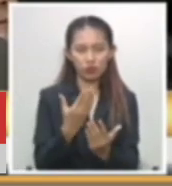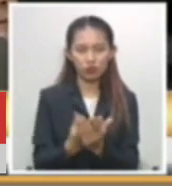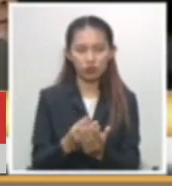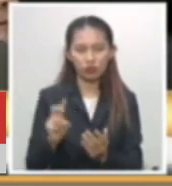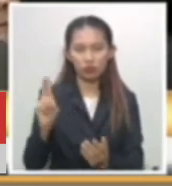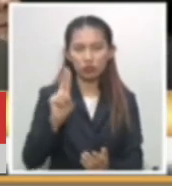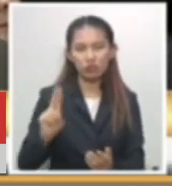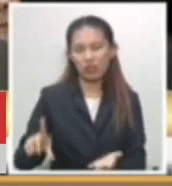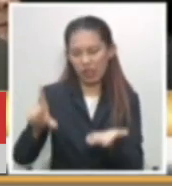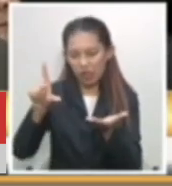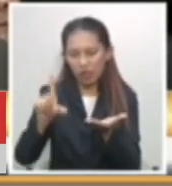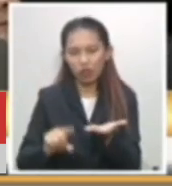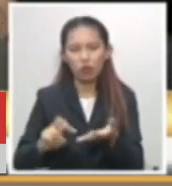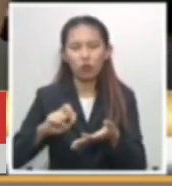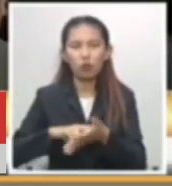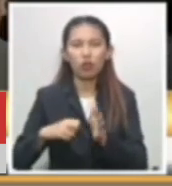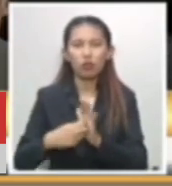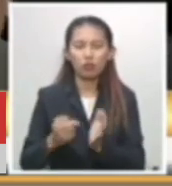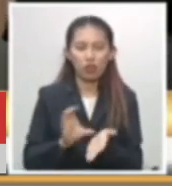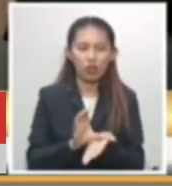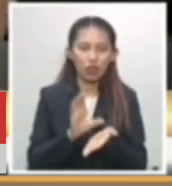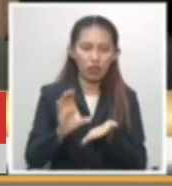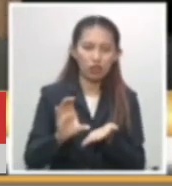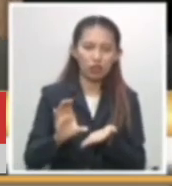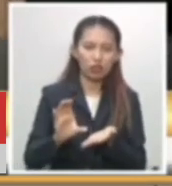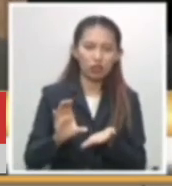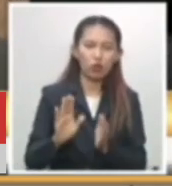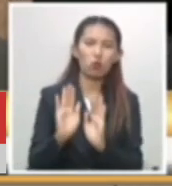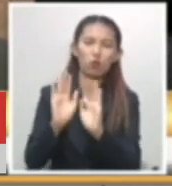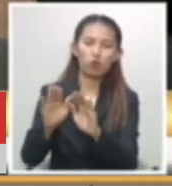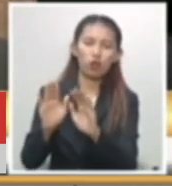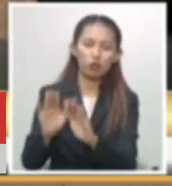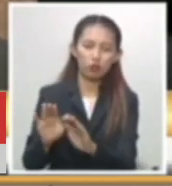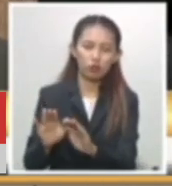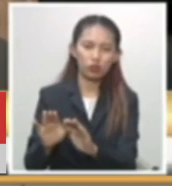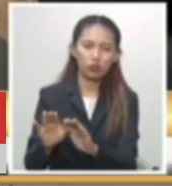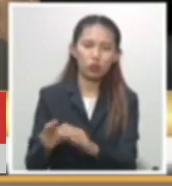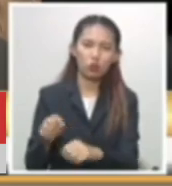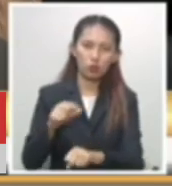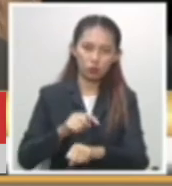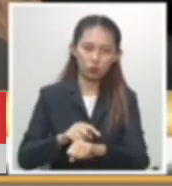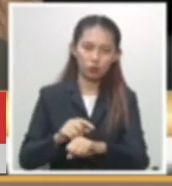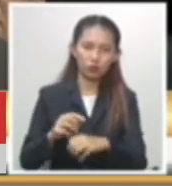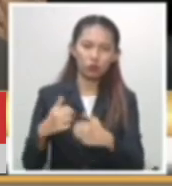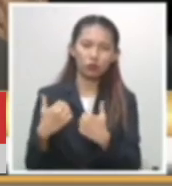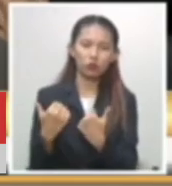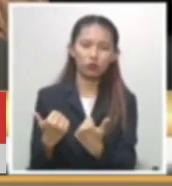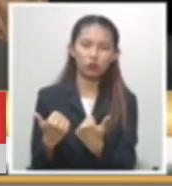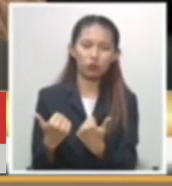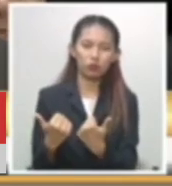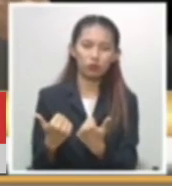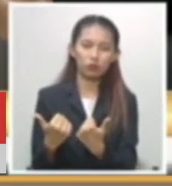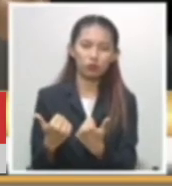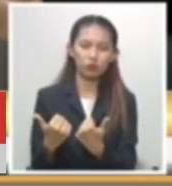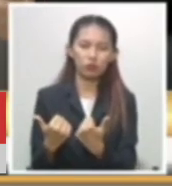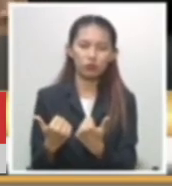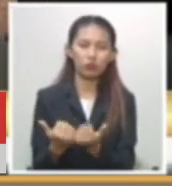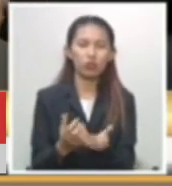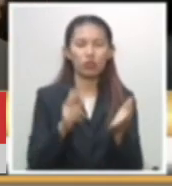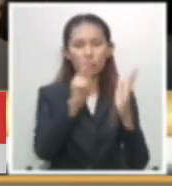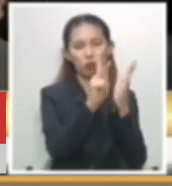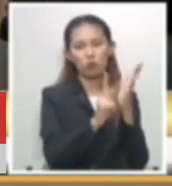านเรื่องนี้ที่ผมฝากไว้ก็คือว่าเวลานี้รัฐธรรมนูญมาตรา